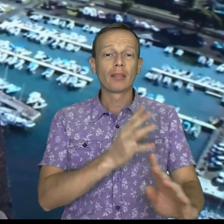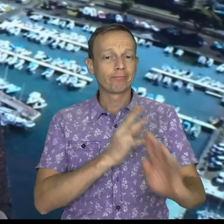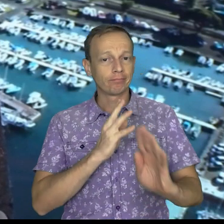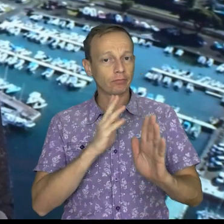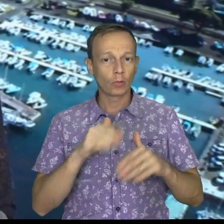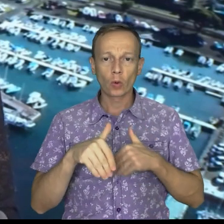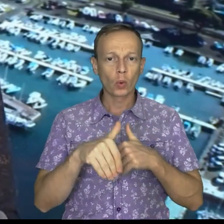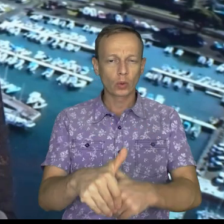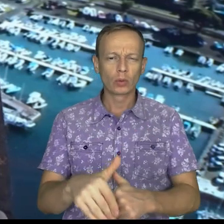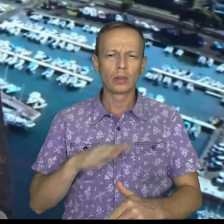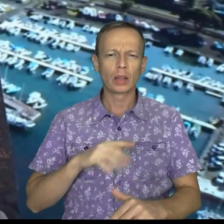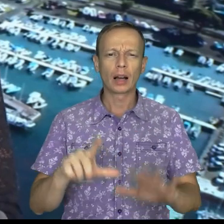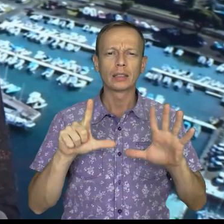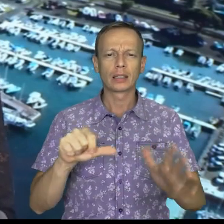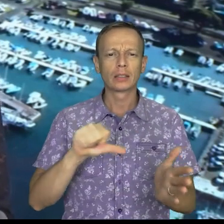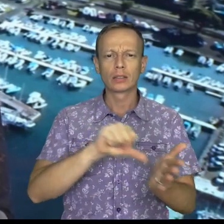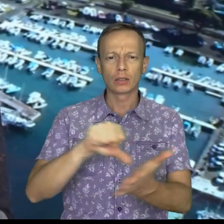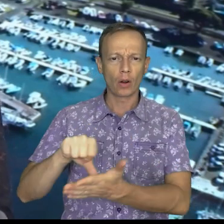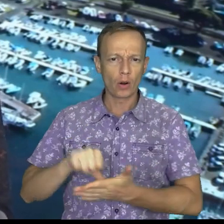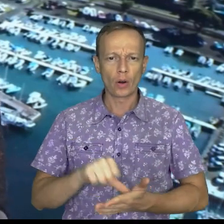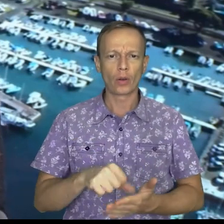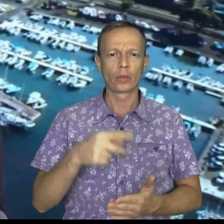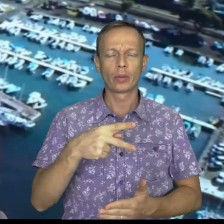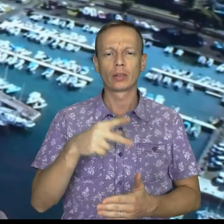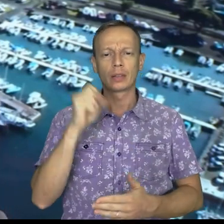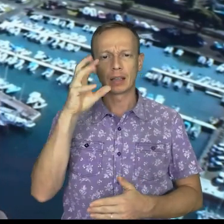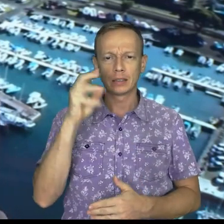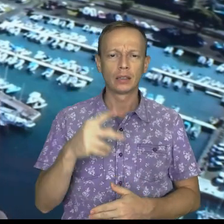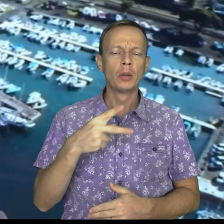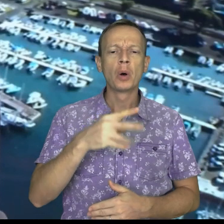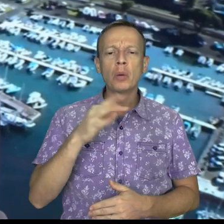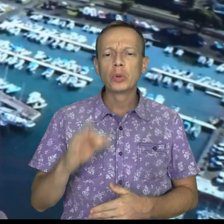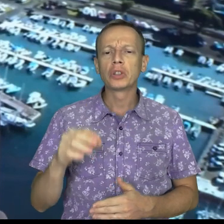vaccination se poursuit. Il existe 7 centres à Tahiti. Et